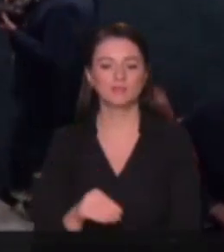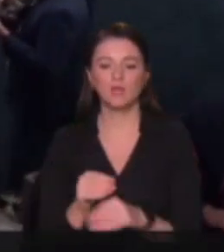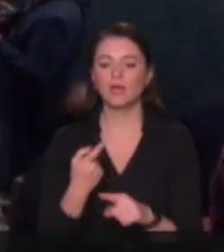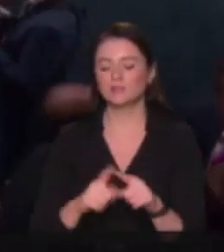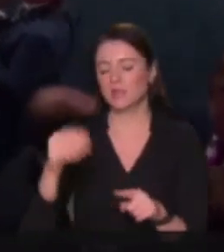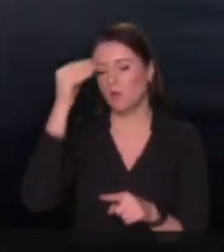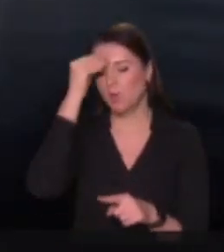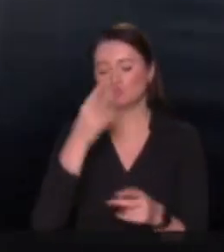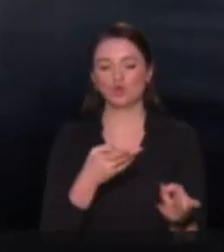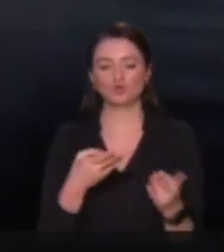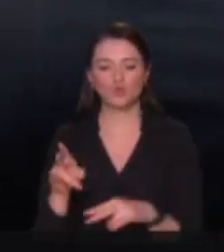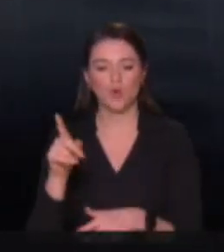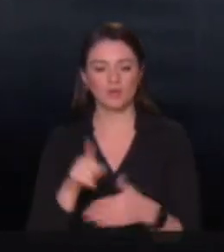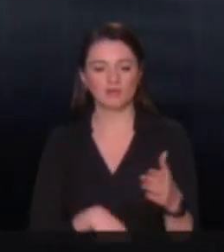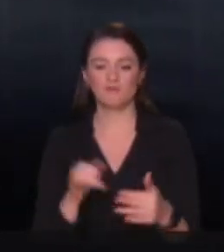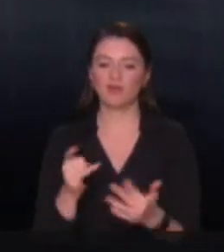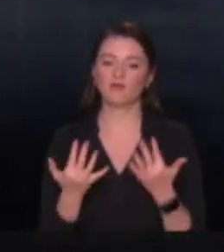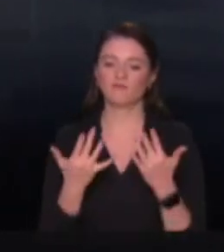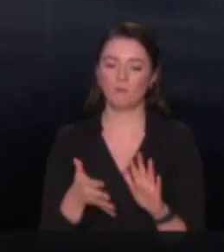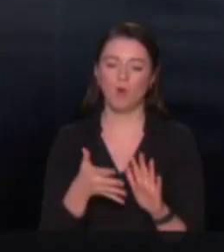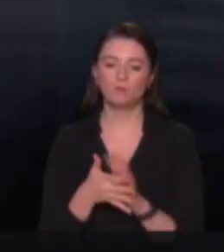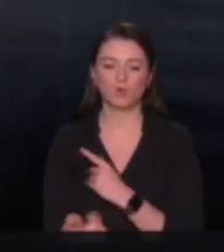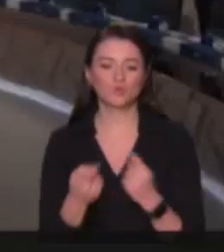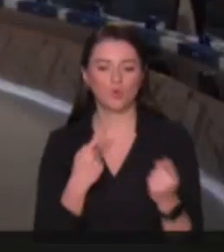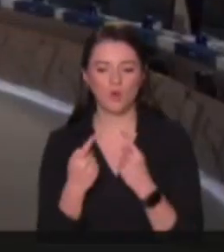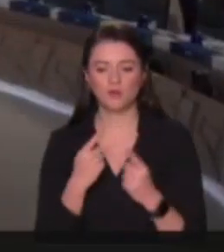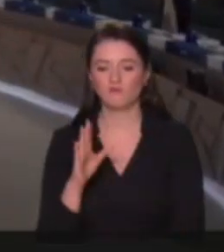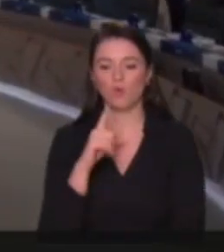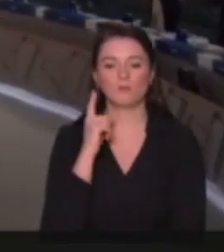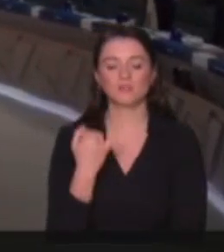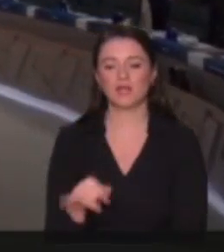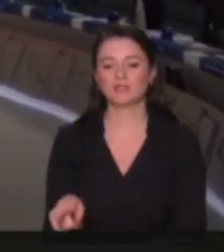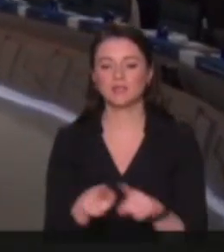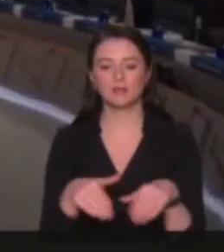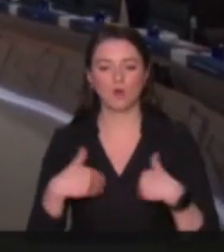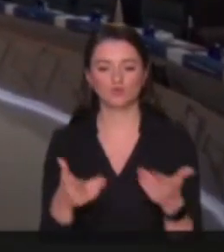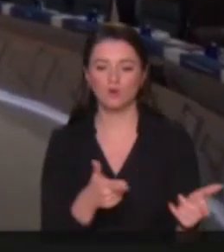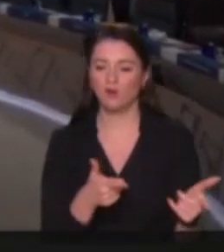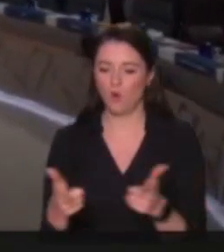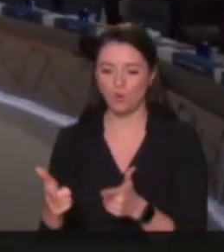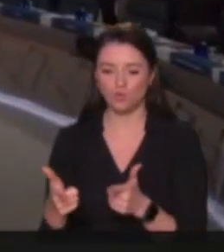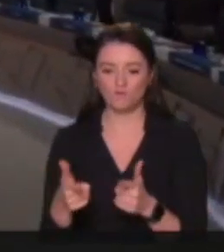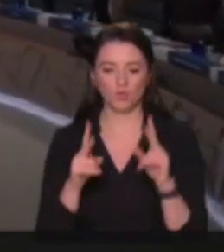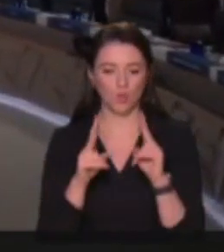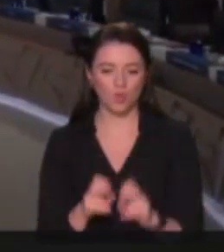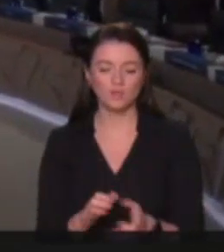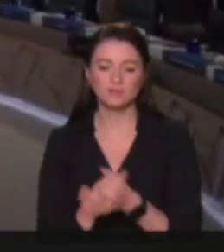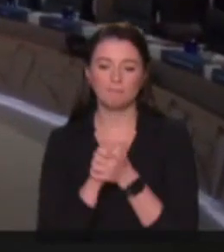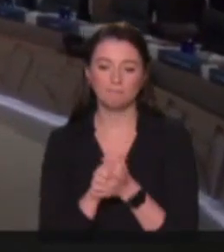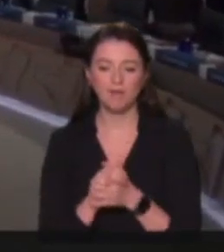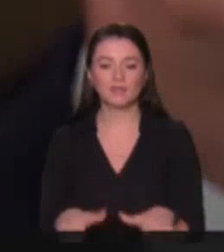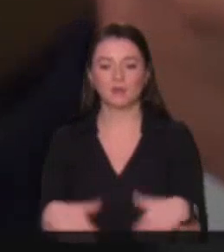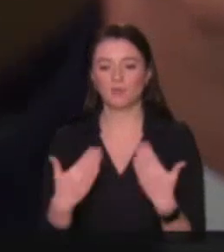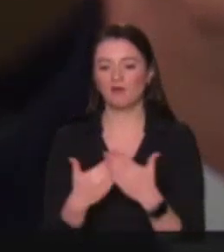позиція шкодить довірі та вимагає прозорого діалогу. Володимир Зеленський також висловив готовність розглядати мирні пропозиції